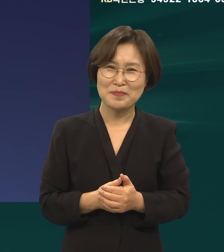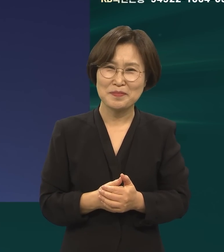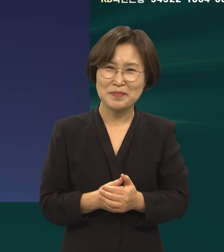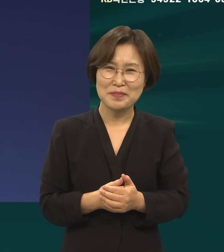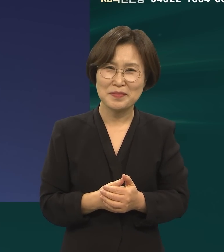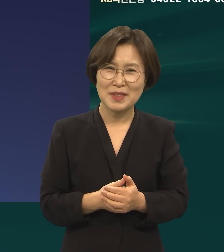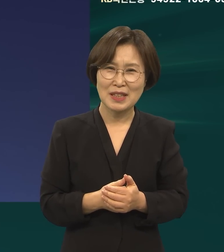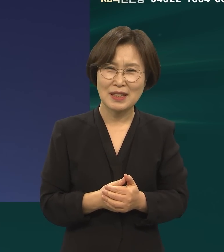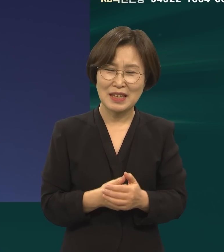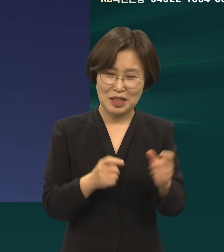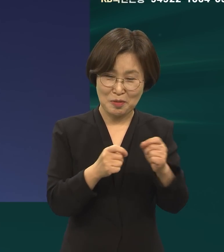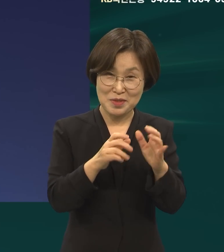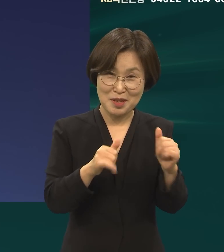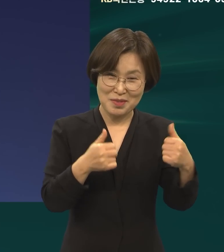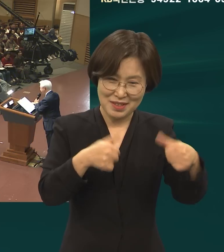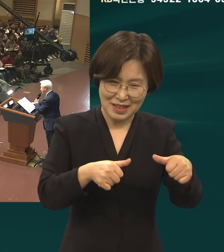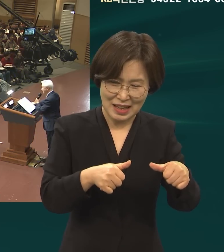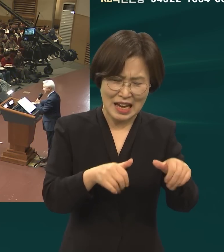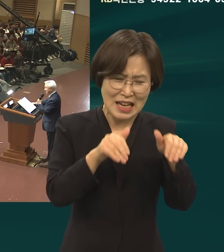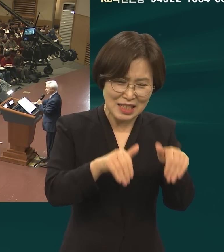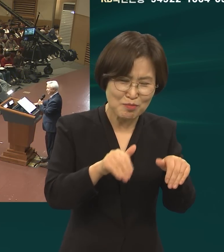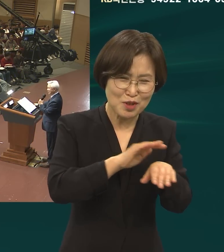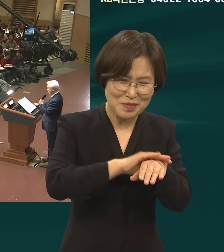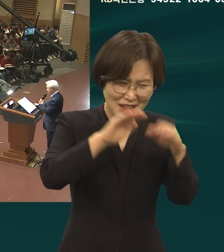심부름 잘하고 천국 가십시다.